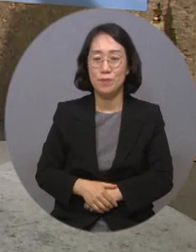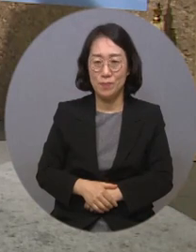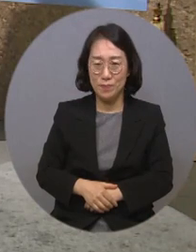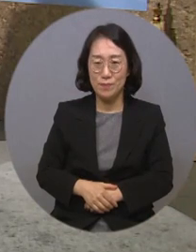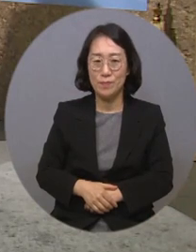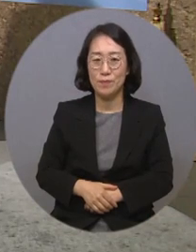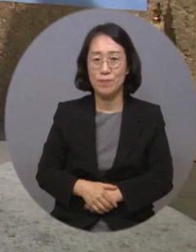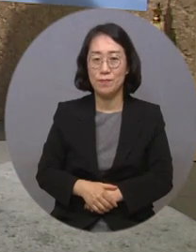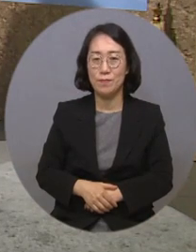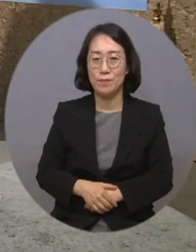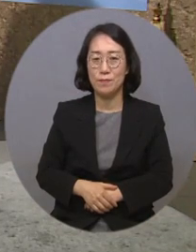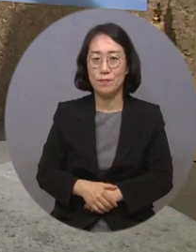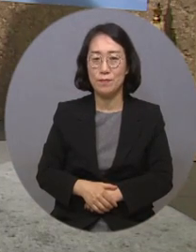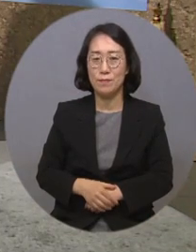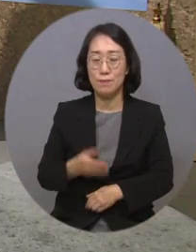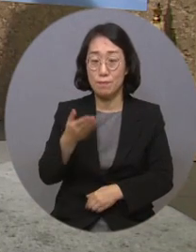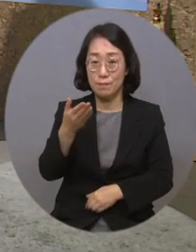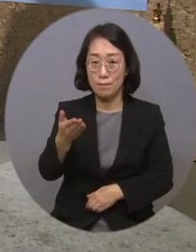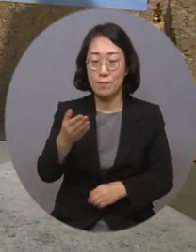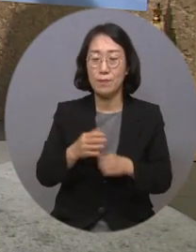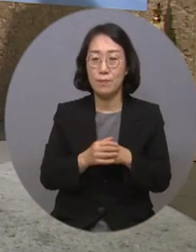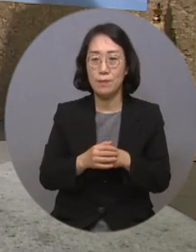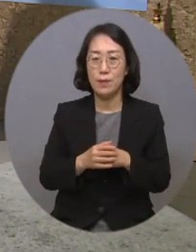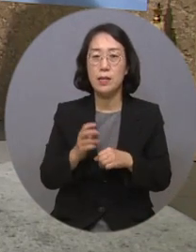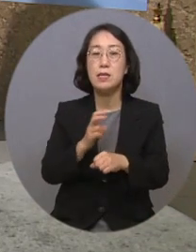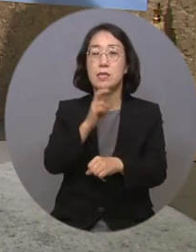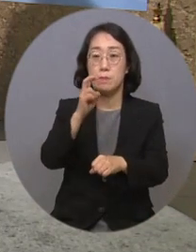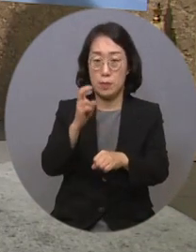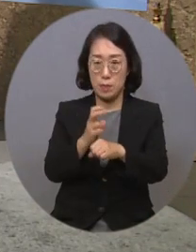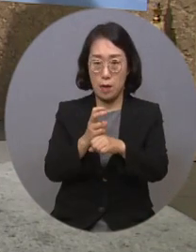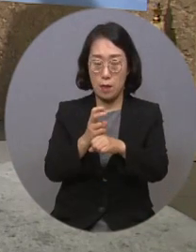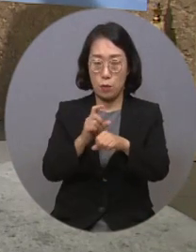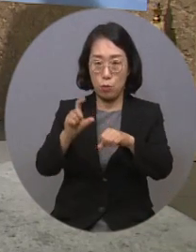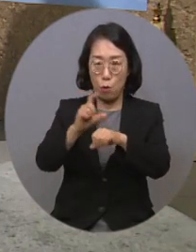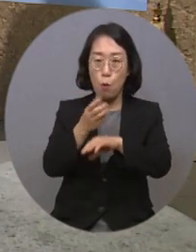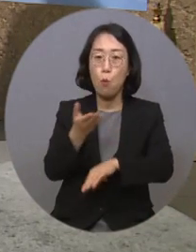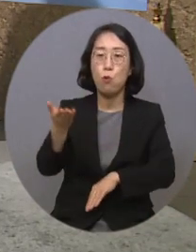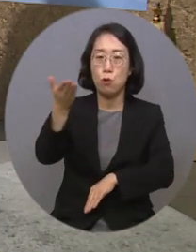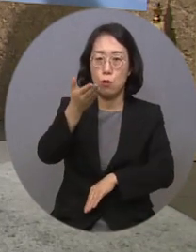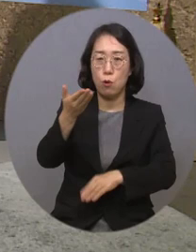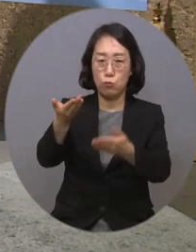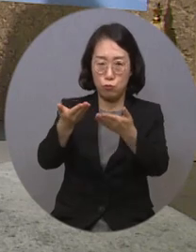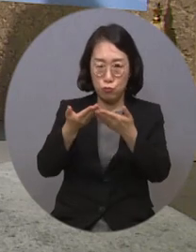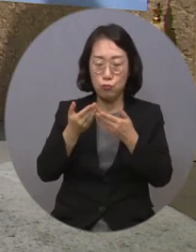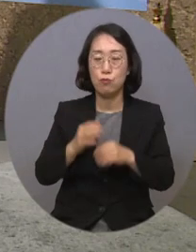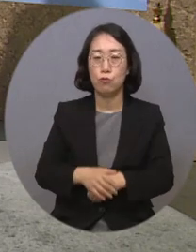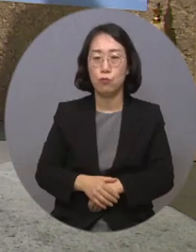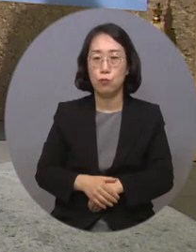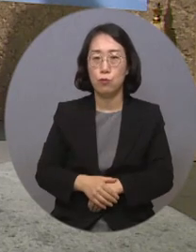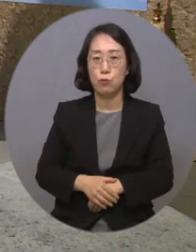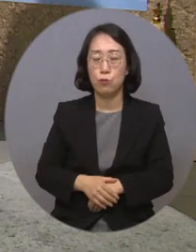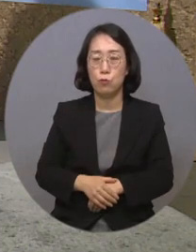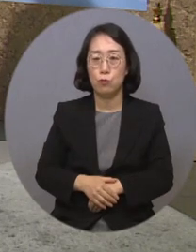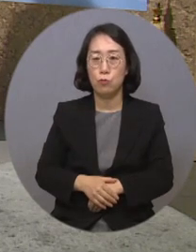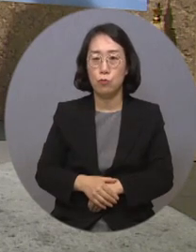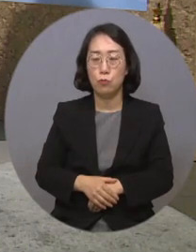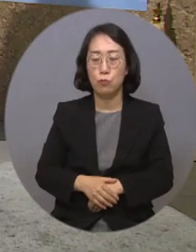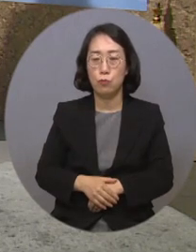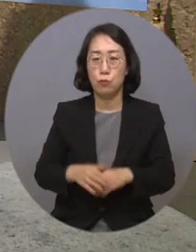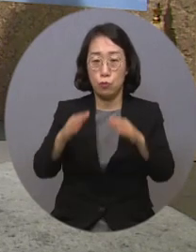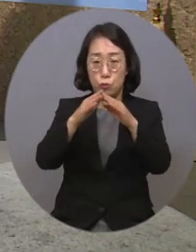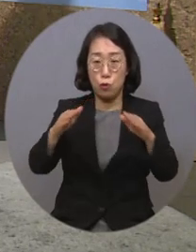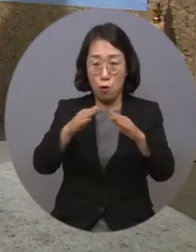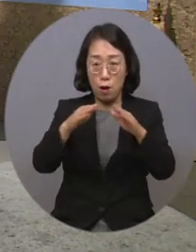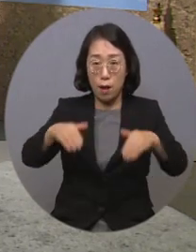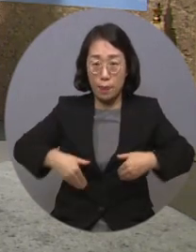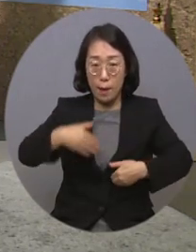이제 그 서미애 팀장님이 20시간을 올려주신 거예요. 그리고 또 전라남도의 그 보건복지환경위원장님이